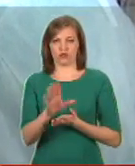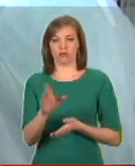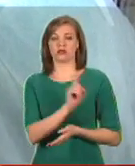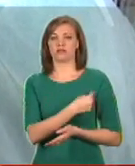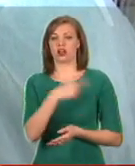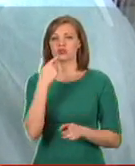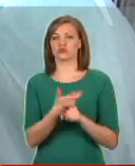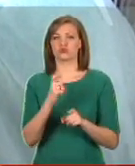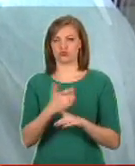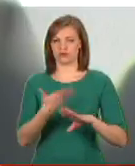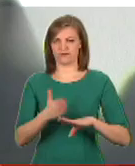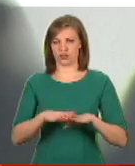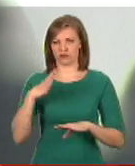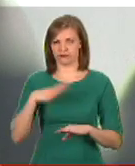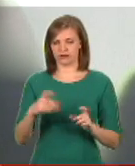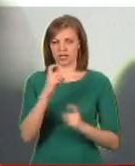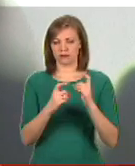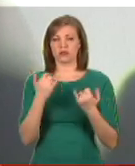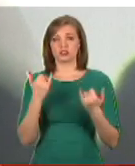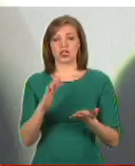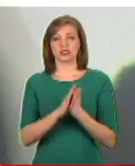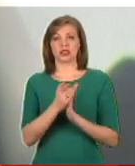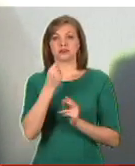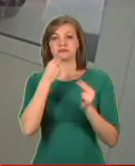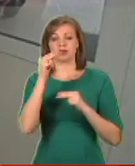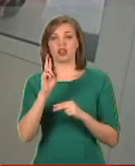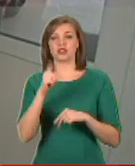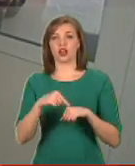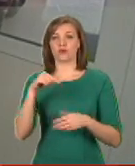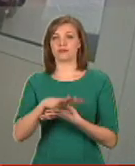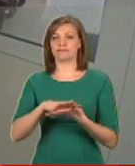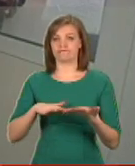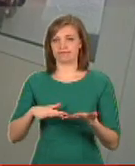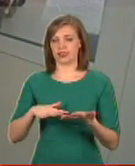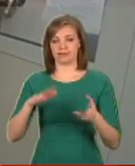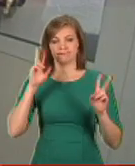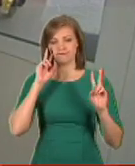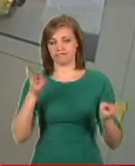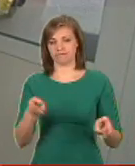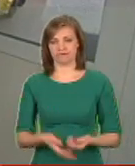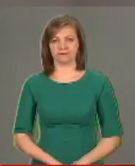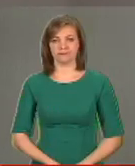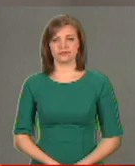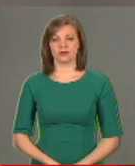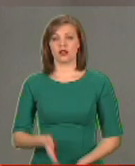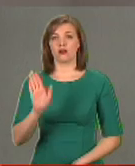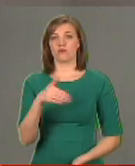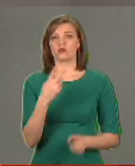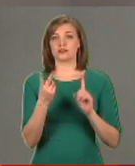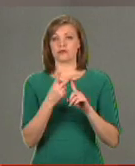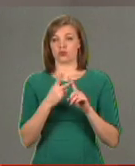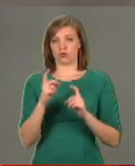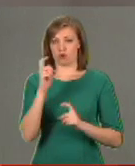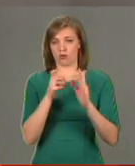Павло дуже тяжко переносить хімію. Наразі його стан стабілізували, та як реагуватиме організм далі, не знає ніхто. Після другого